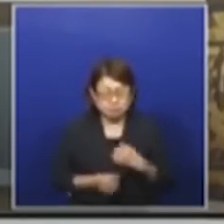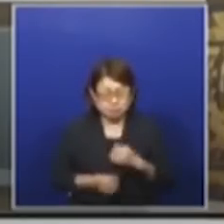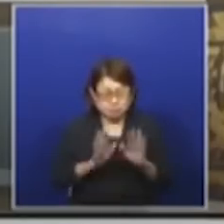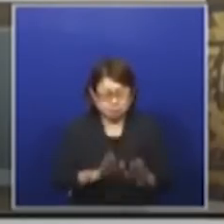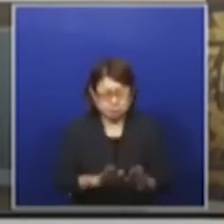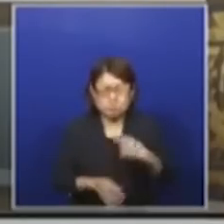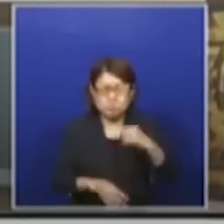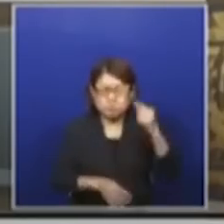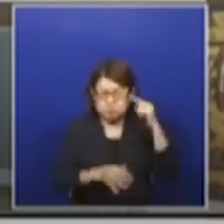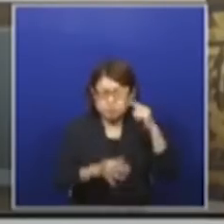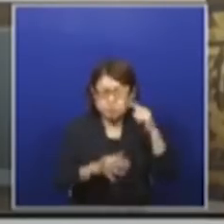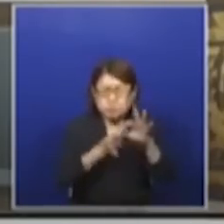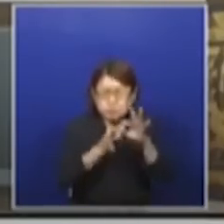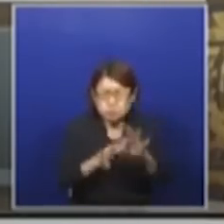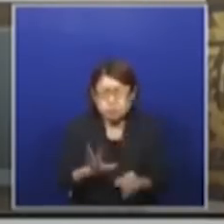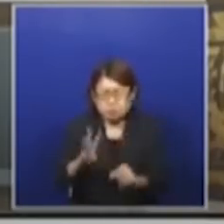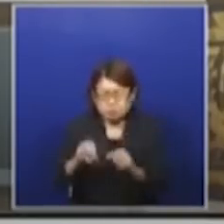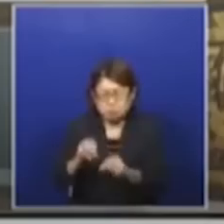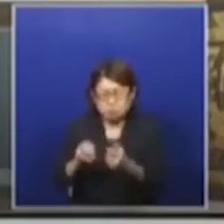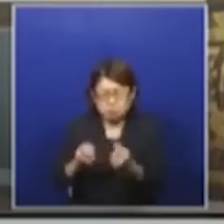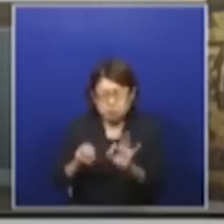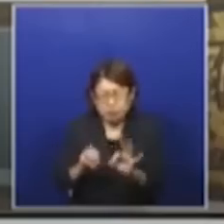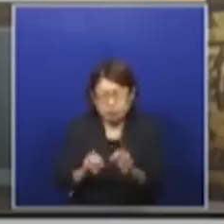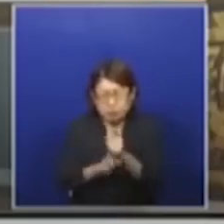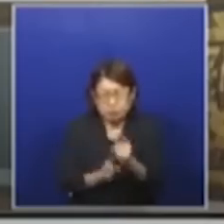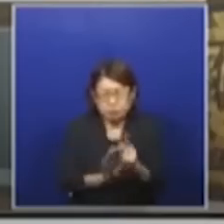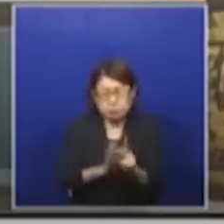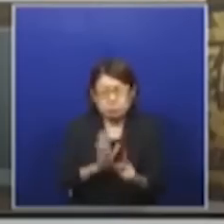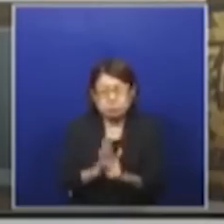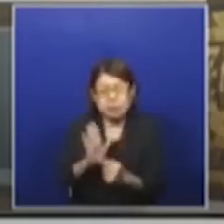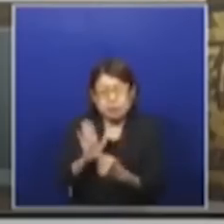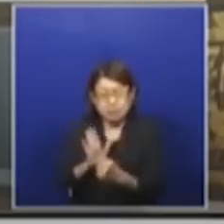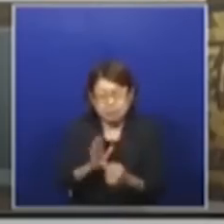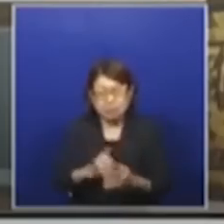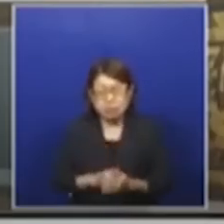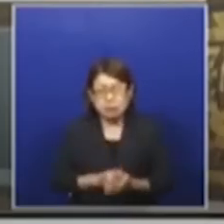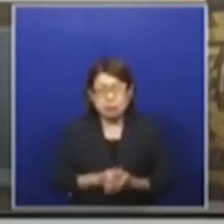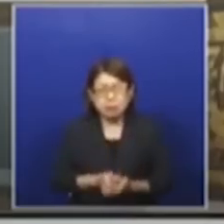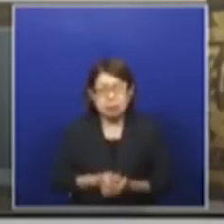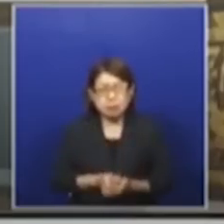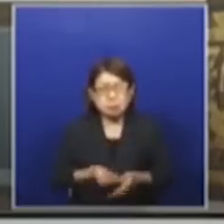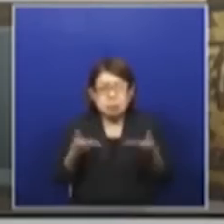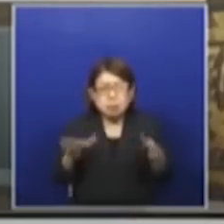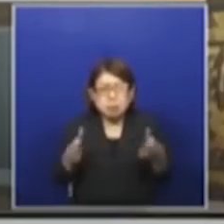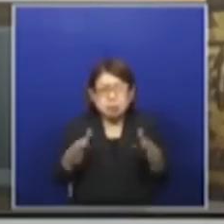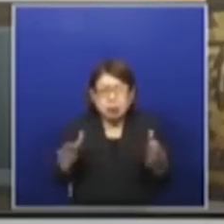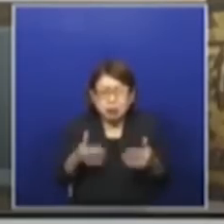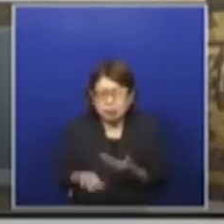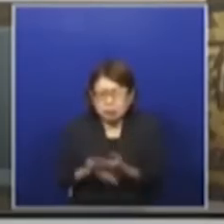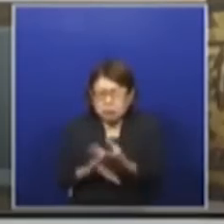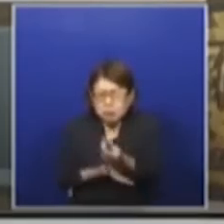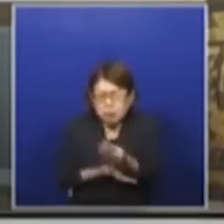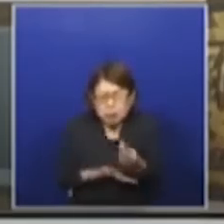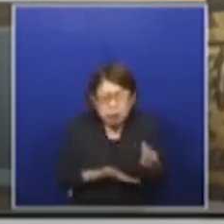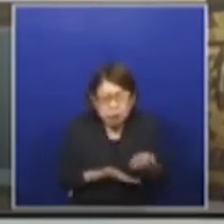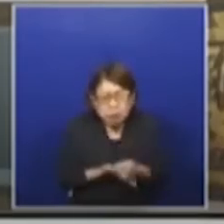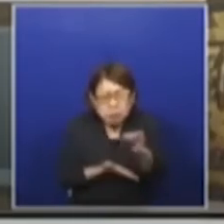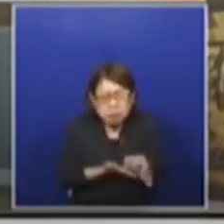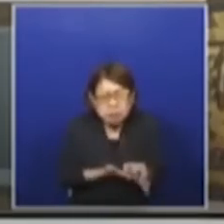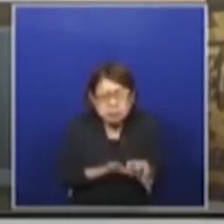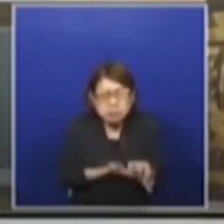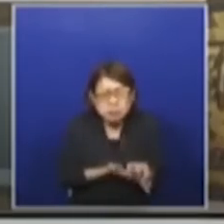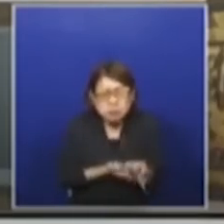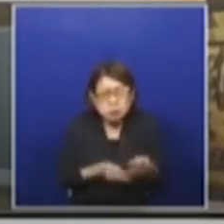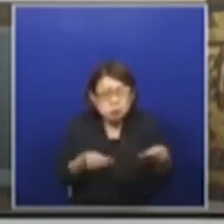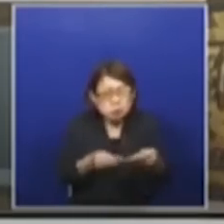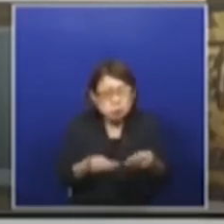ความเป็นห่วงไว้นะครับว่ามาตรา19ของพ.ร.ก.นี้ไม่มีการกำหนดขอบเขตและขนาดจำนวนเงินที่จะเข้าไปอุ้มอย่างชัดเจ